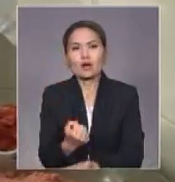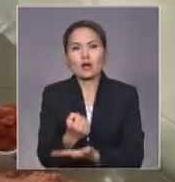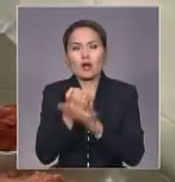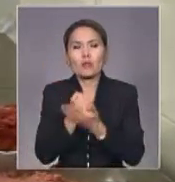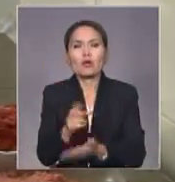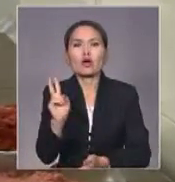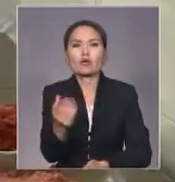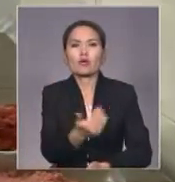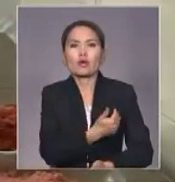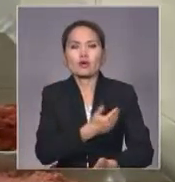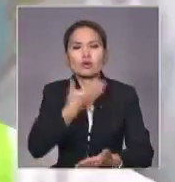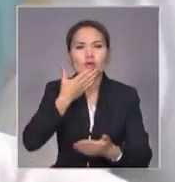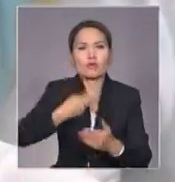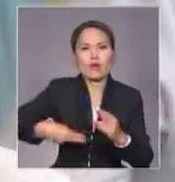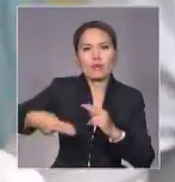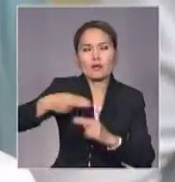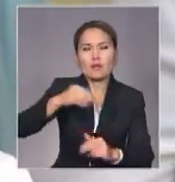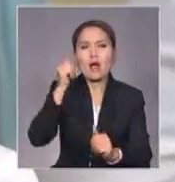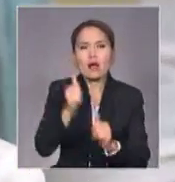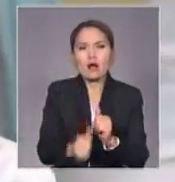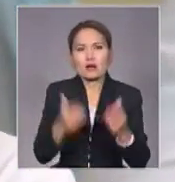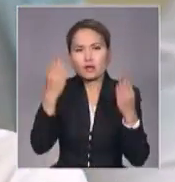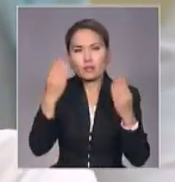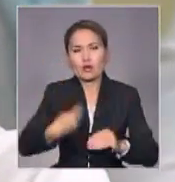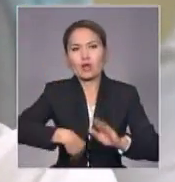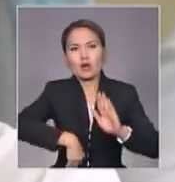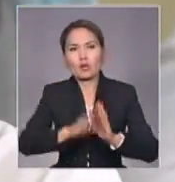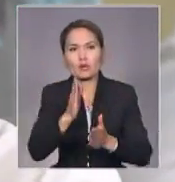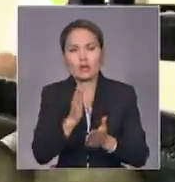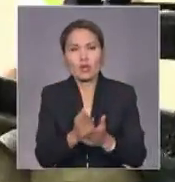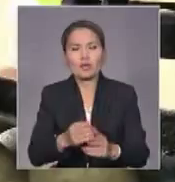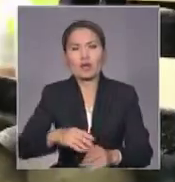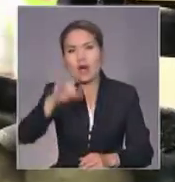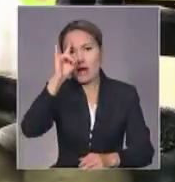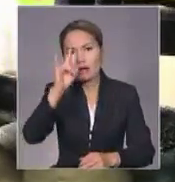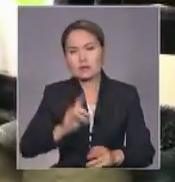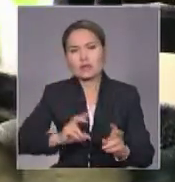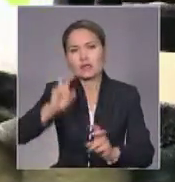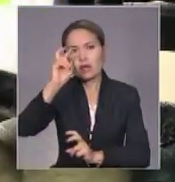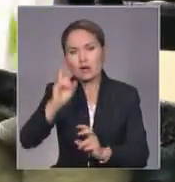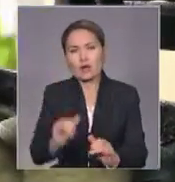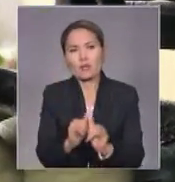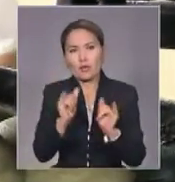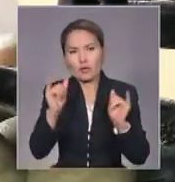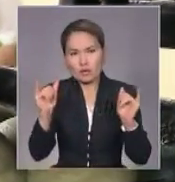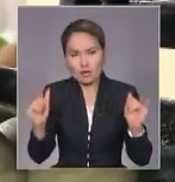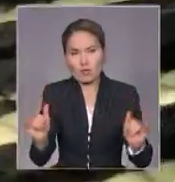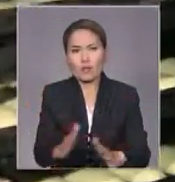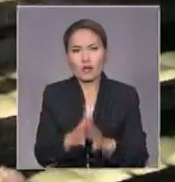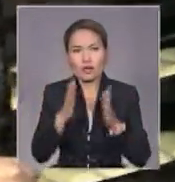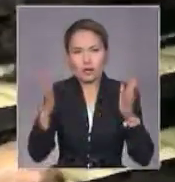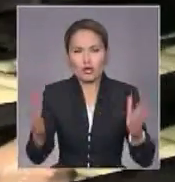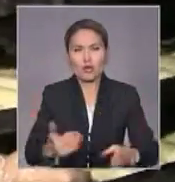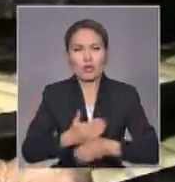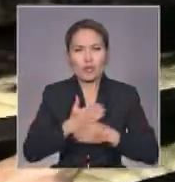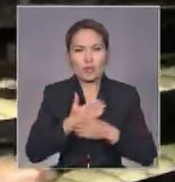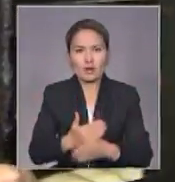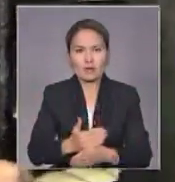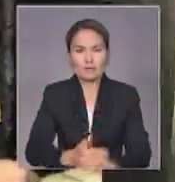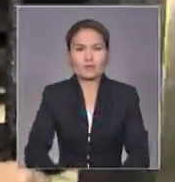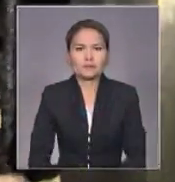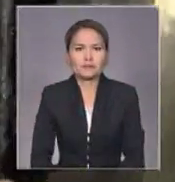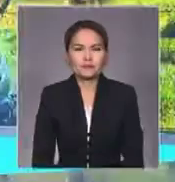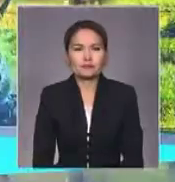нәсіп тапқысы келетіндердің саны артады. Бұл отандық өндірістің өрістеуіне едәуір көмек. Зәуре Алдарқызы, Дмитрий Пыхтин, Өскеменнен.